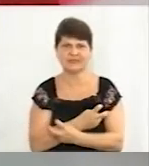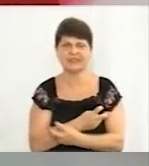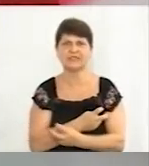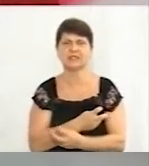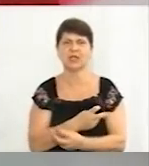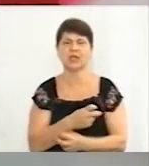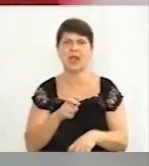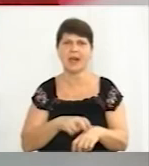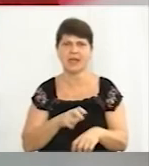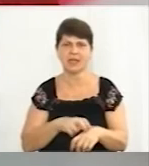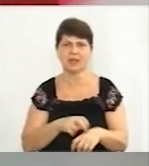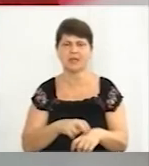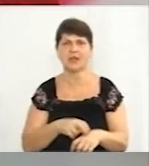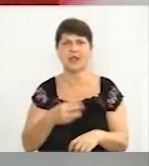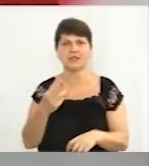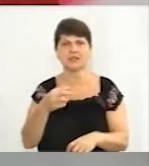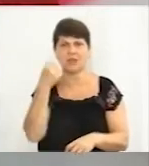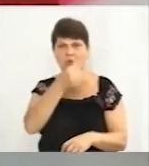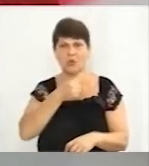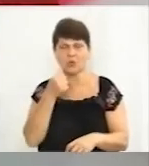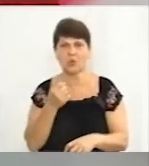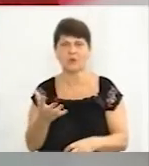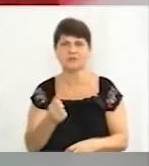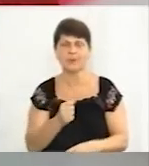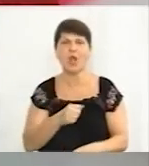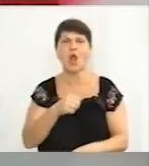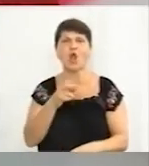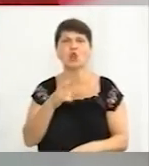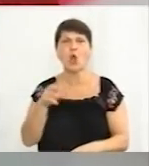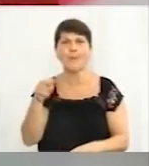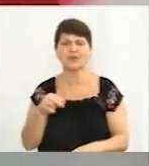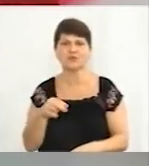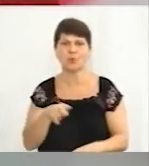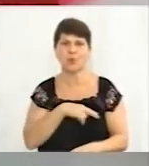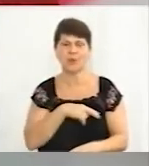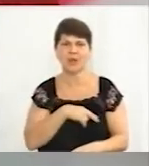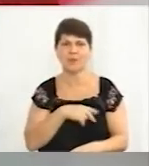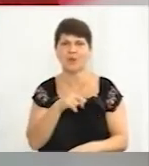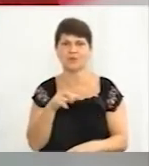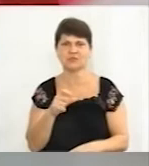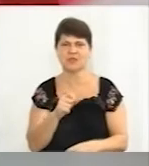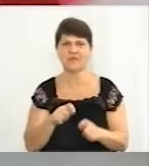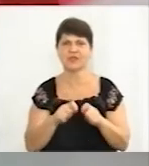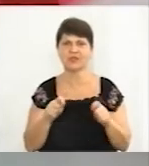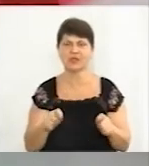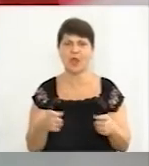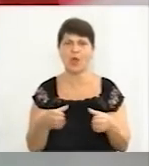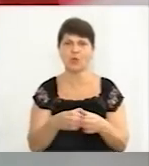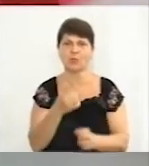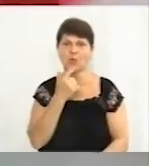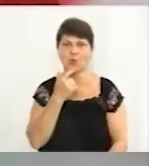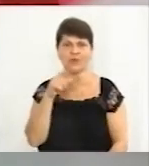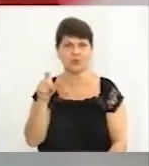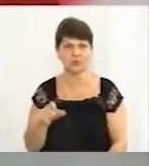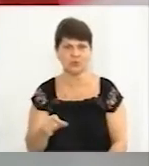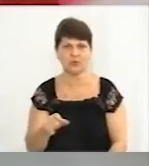який 1930 року отримав Нобелівську премію за відкриття груп крові людини. І ще тиждень купатися